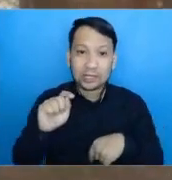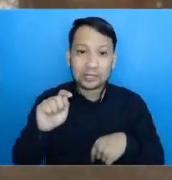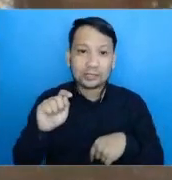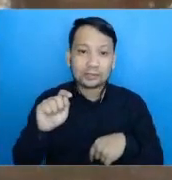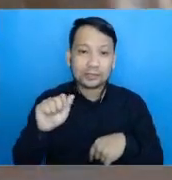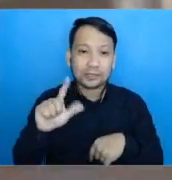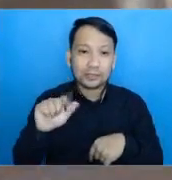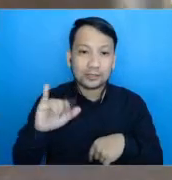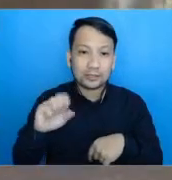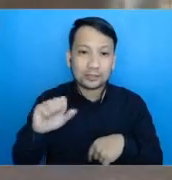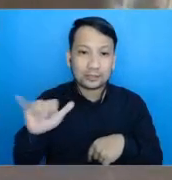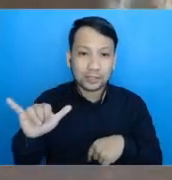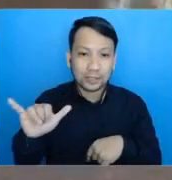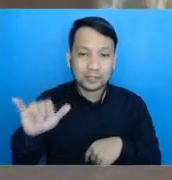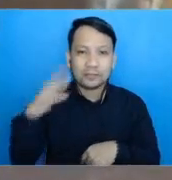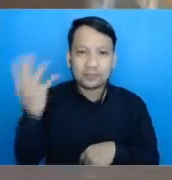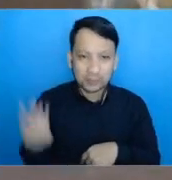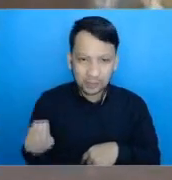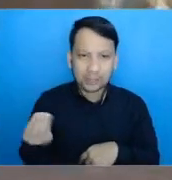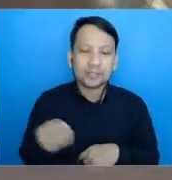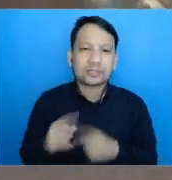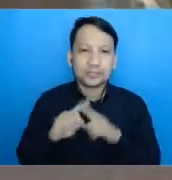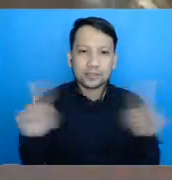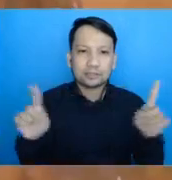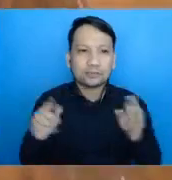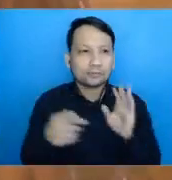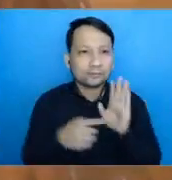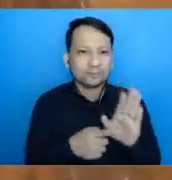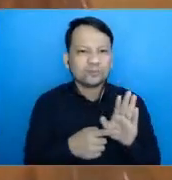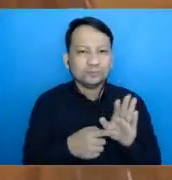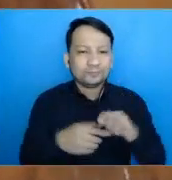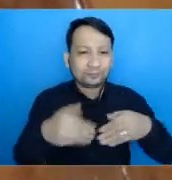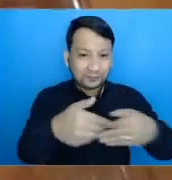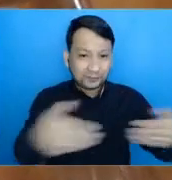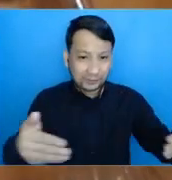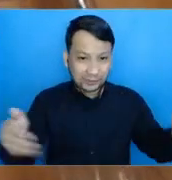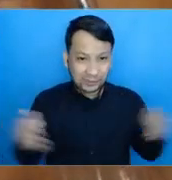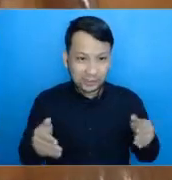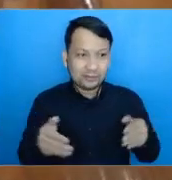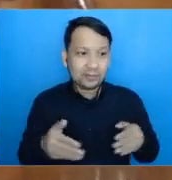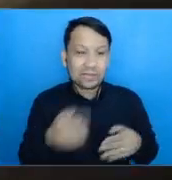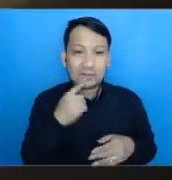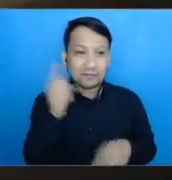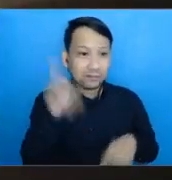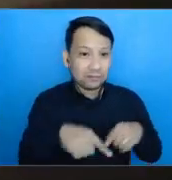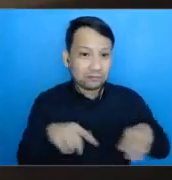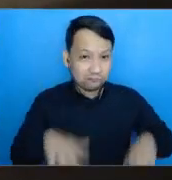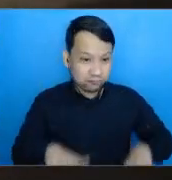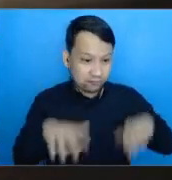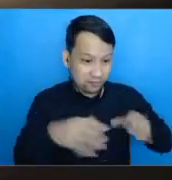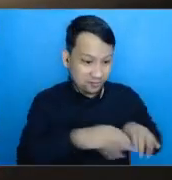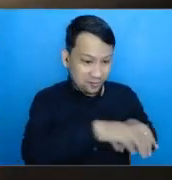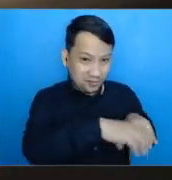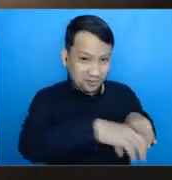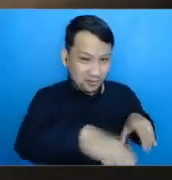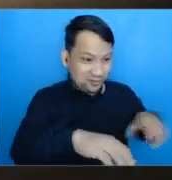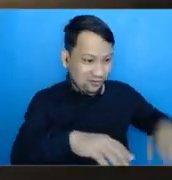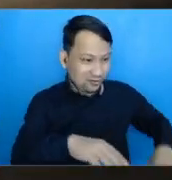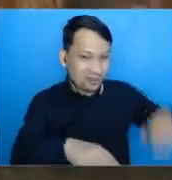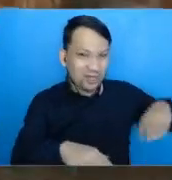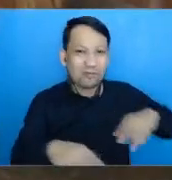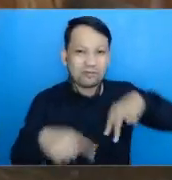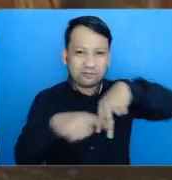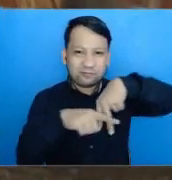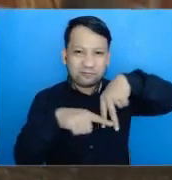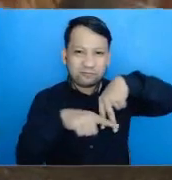Batangas. Kinailangan tuloy maglagay ng paleta ng mga evacuee para hindi abuti ng lagpas sakong nabaha. Doble dagok